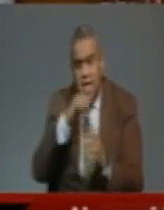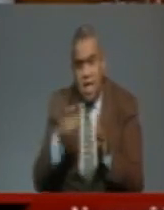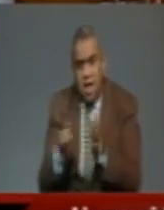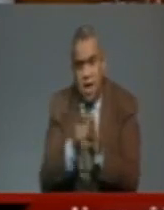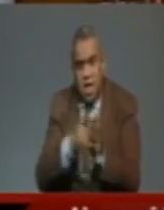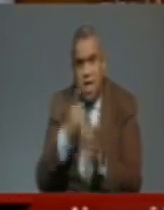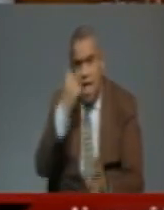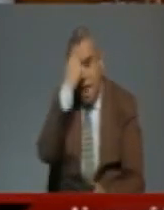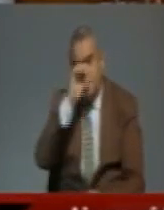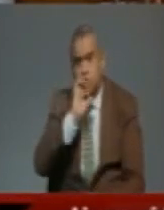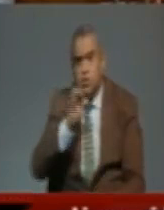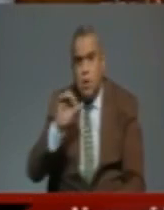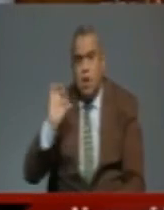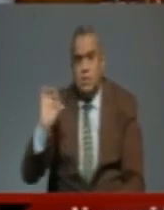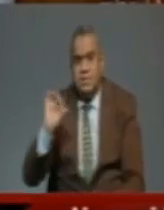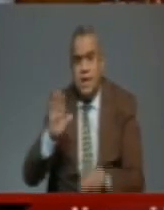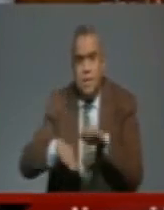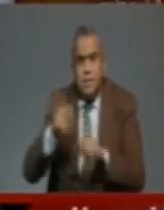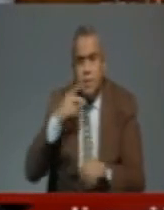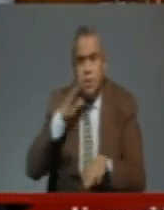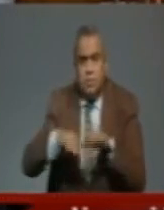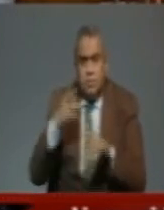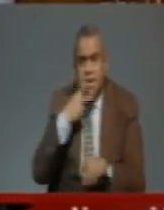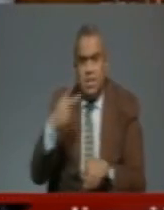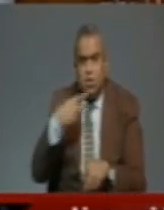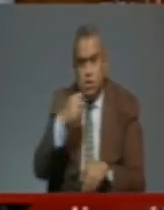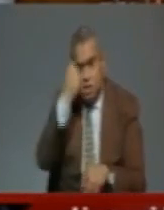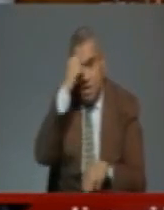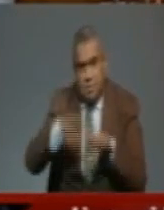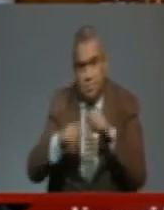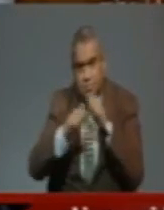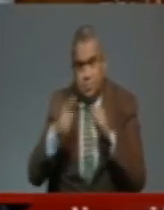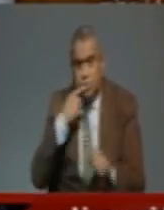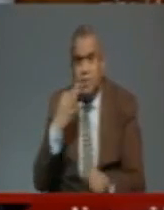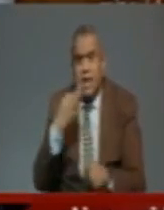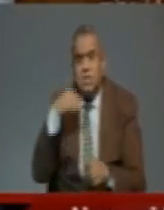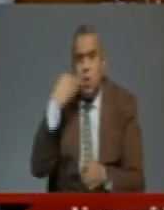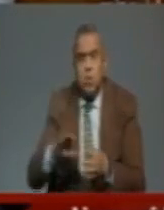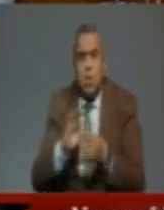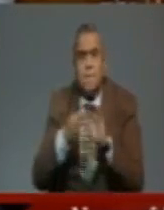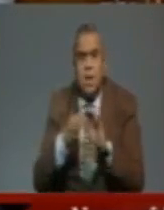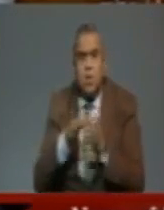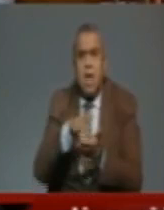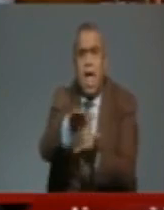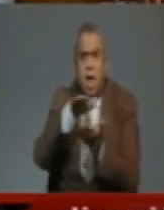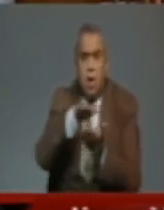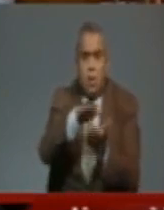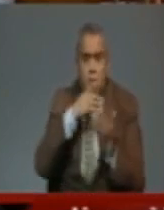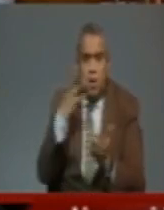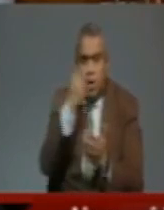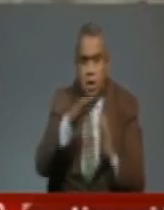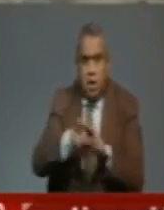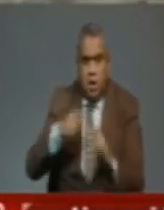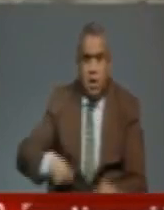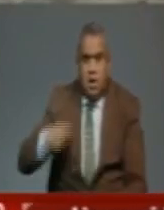متر، ساحات تداول 922 الف متر مربع، طاقه استيعابيه 3.5 مليون حاويه، نسبه تنفيذها النهارده